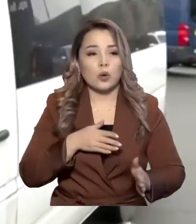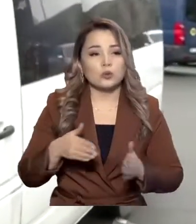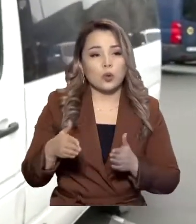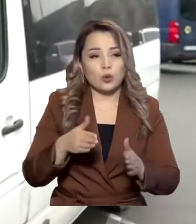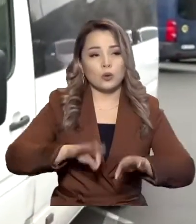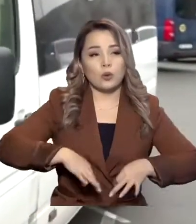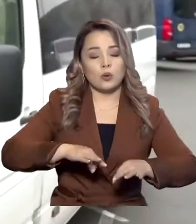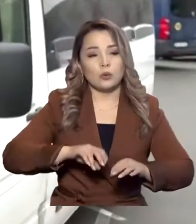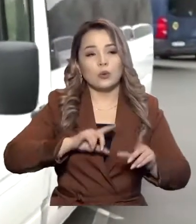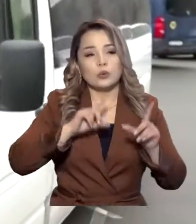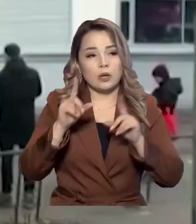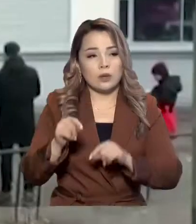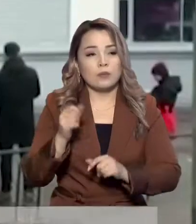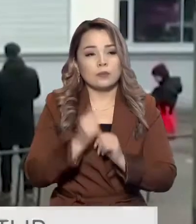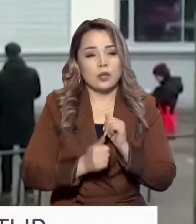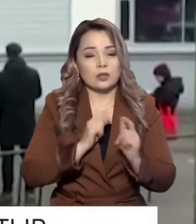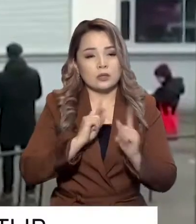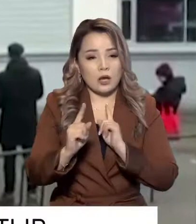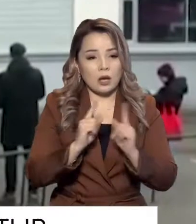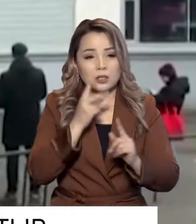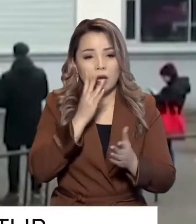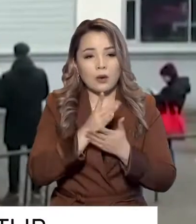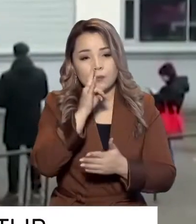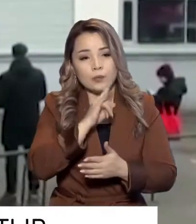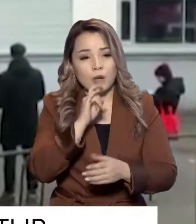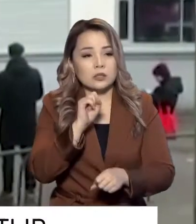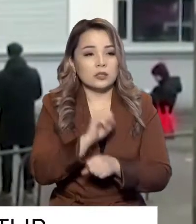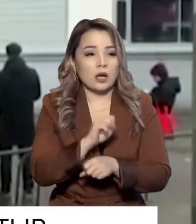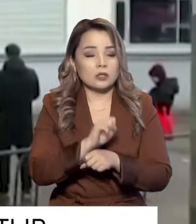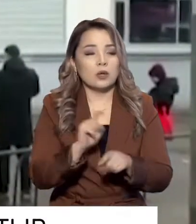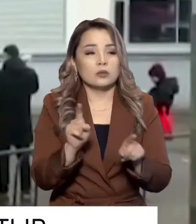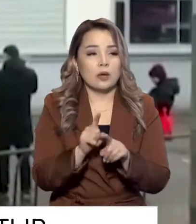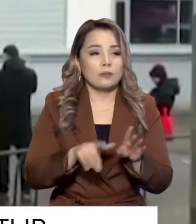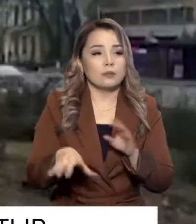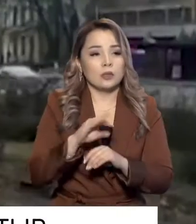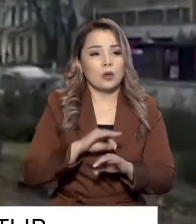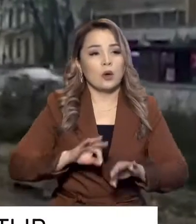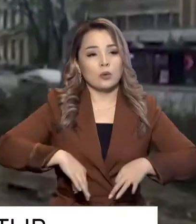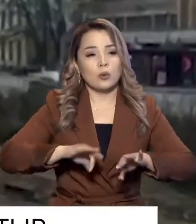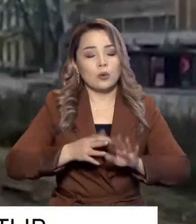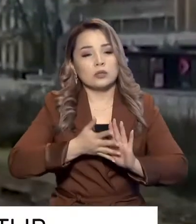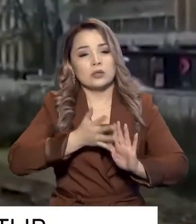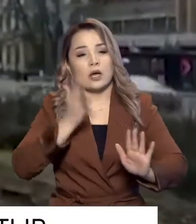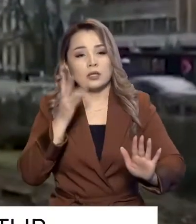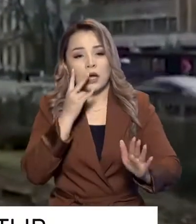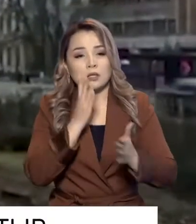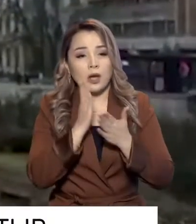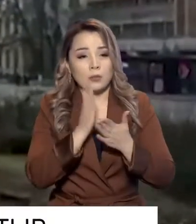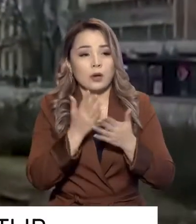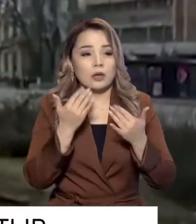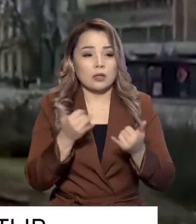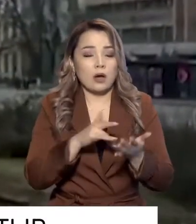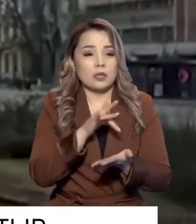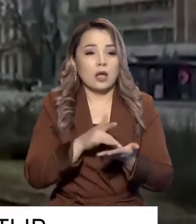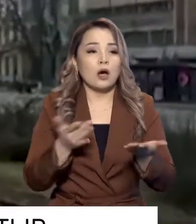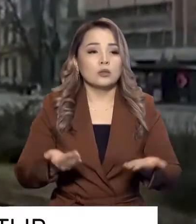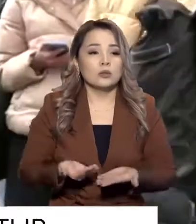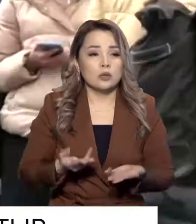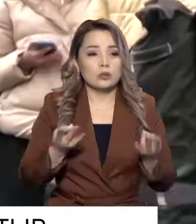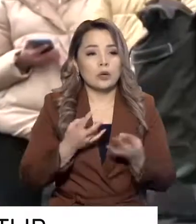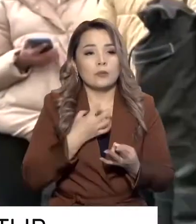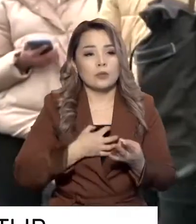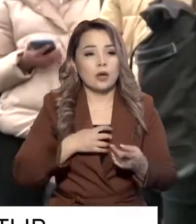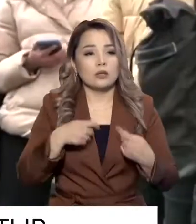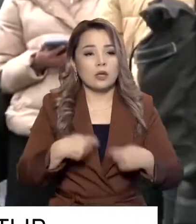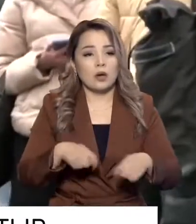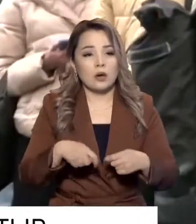көлік қозғалысы жиілегені байқалды. Жанар жағармай құю станцияларында көліктер кезегі түзілді. Сонымен бірге қала тұрғындары қажетті